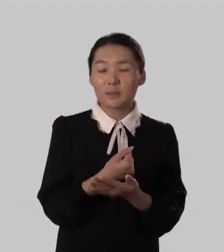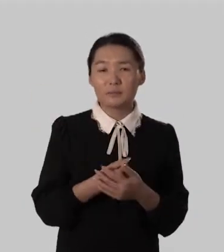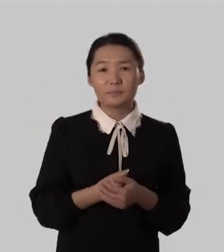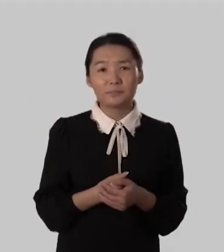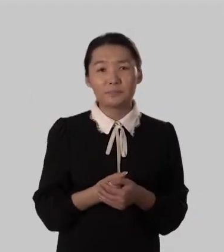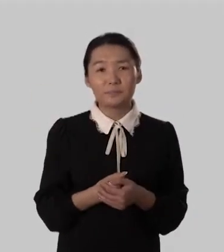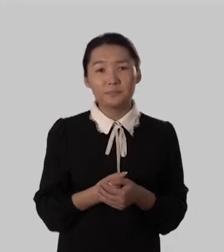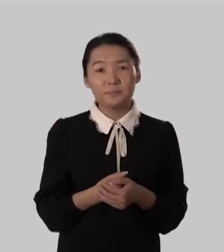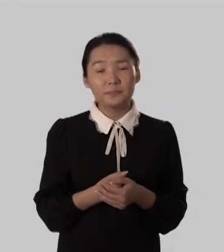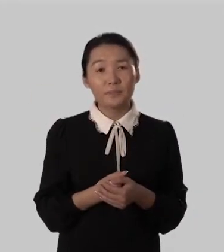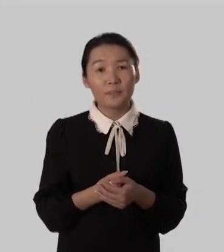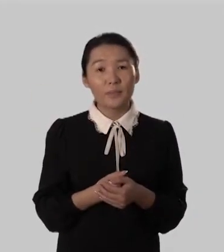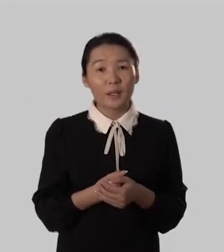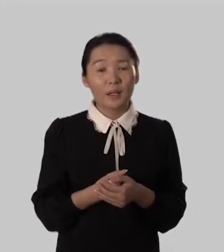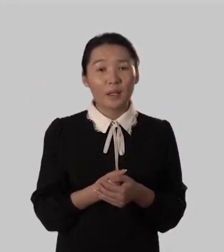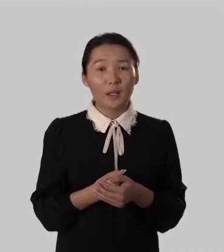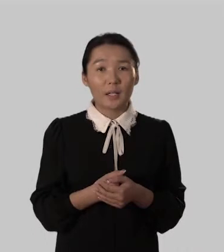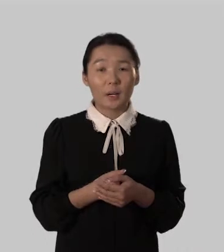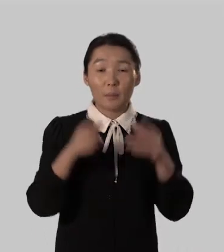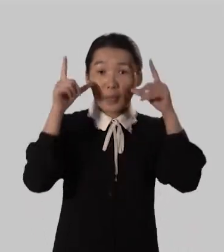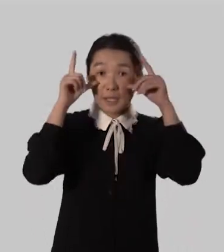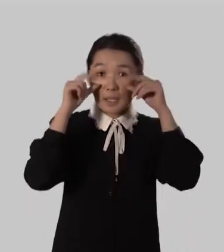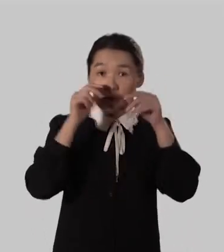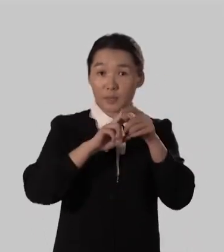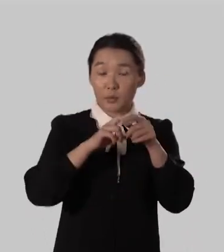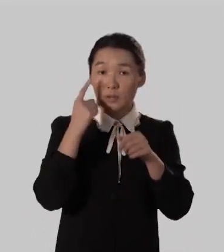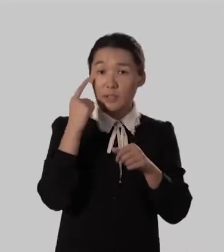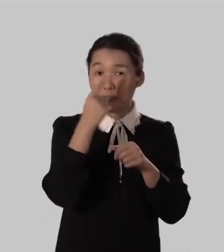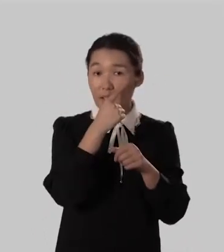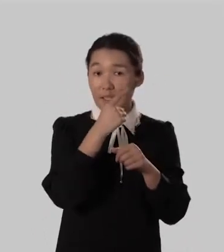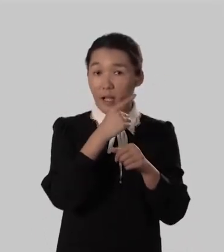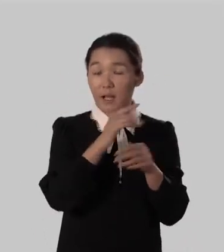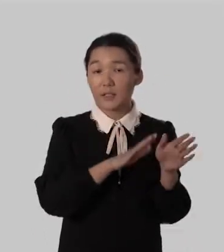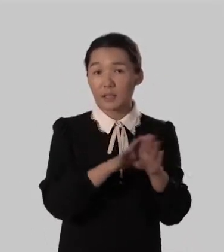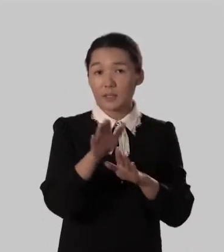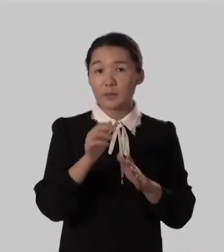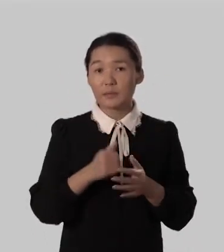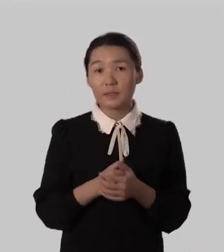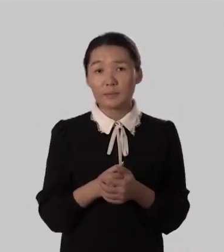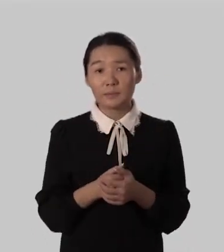духом и прикрыв испуганные глаза действовать